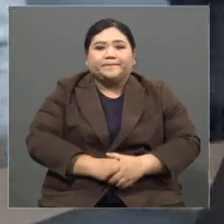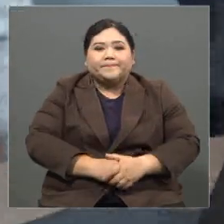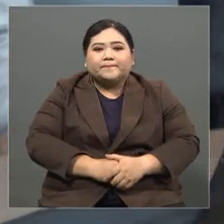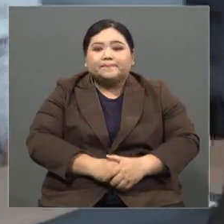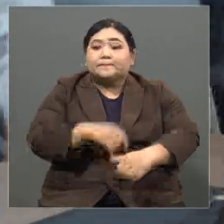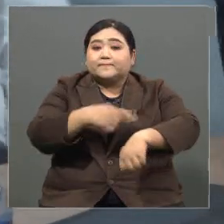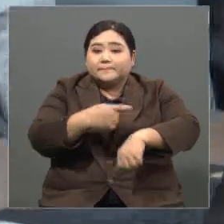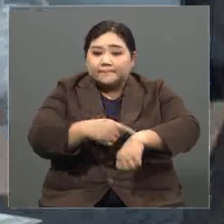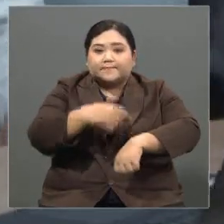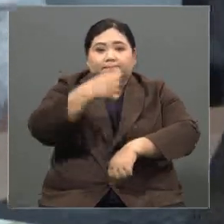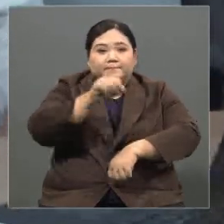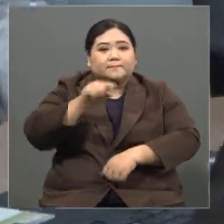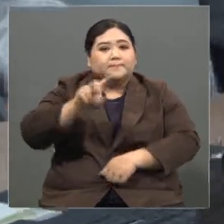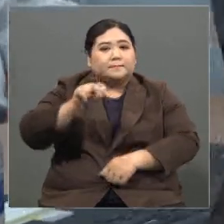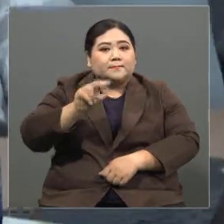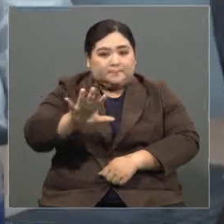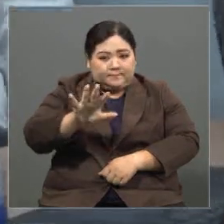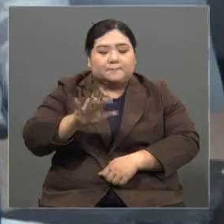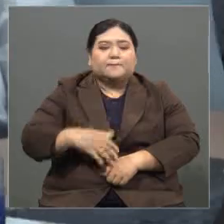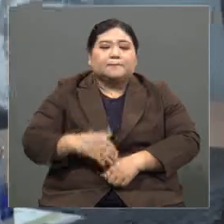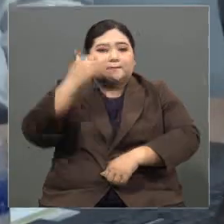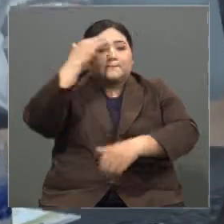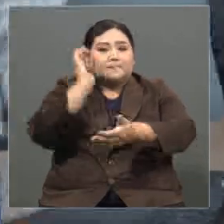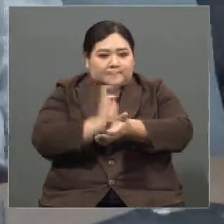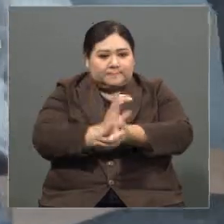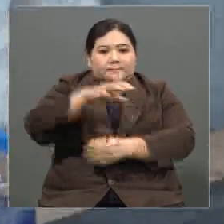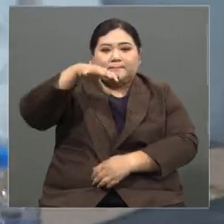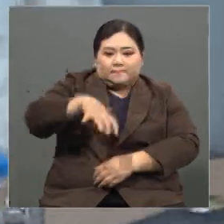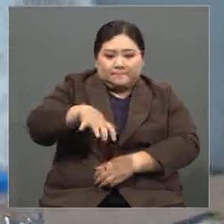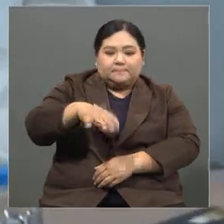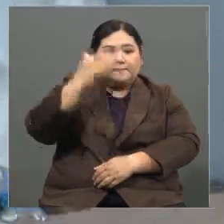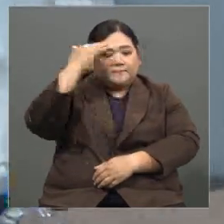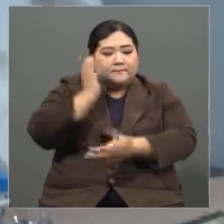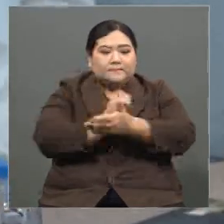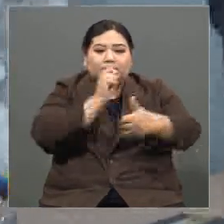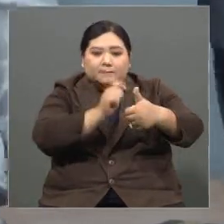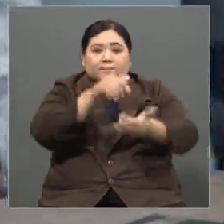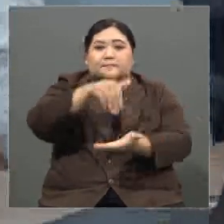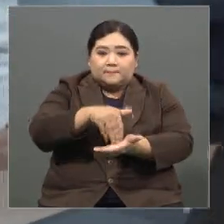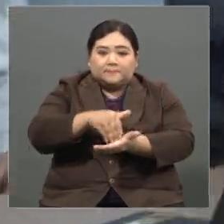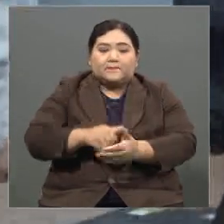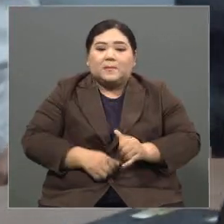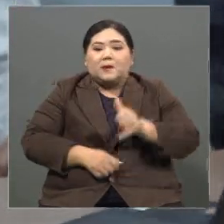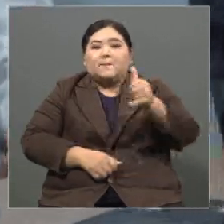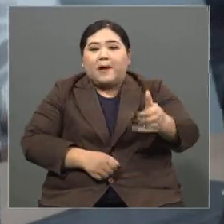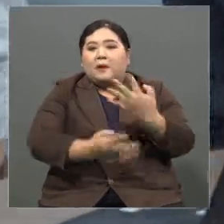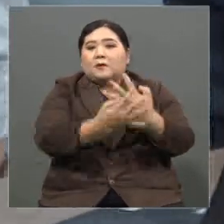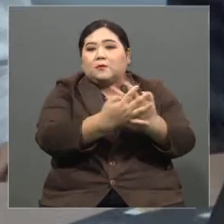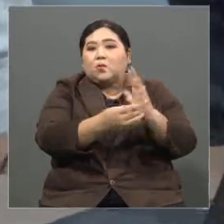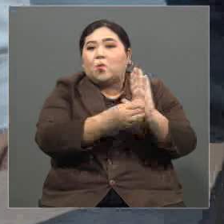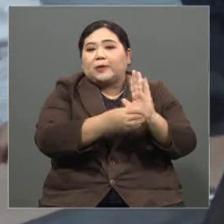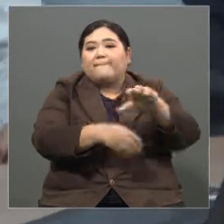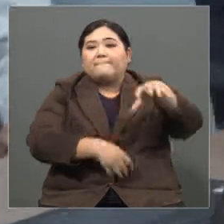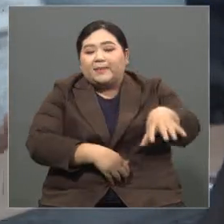10:35นที่ผ่านมาเนี่ยฮะมีตำรวจจากกองบัญชาการตำรวจสอบสวนกลางเนี่ยเดินทางมาที่เรือนจำพิเศษกรุงเทพฯเพื่อไปสอบปากคำ